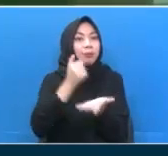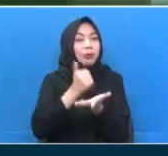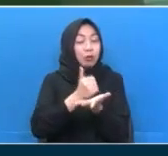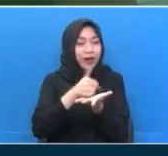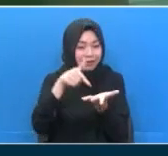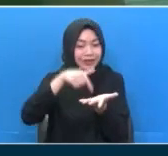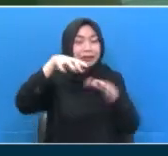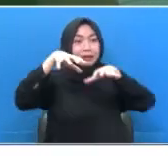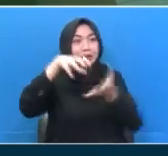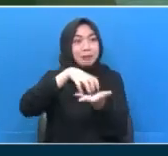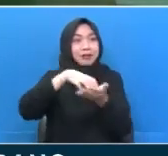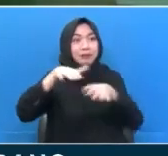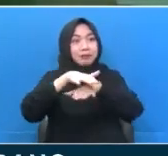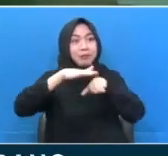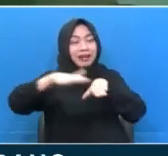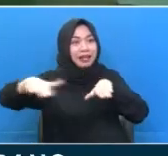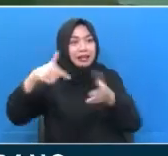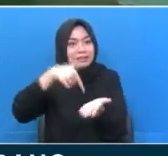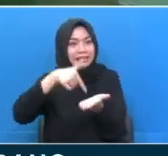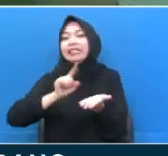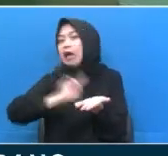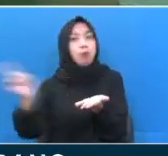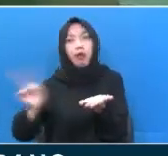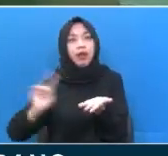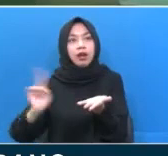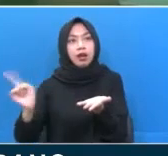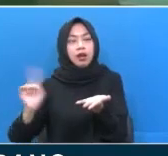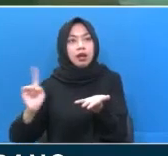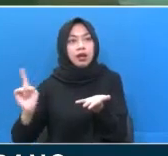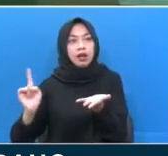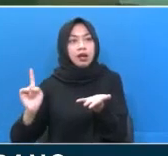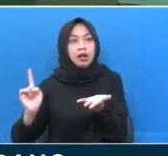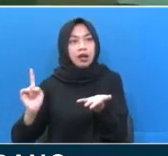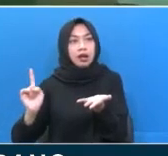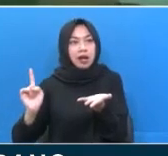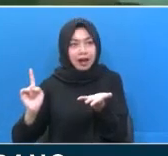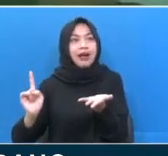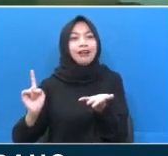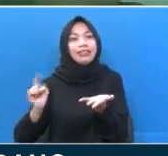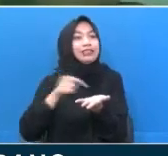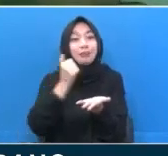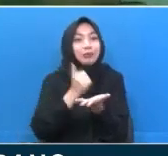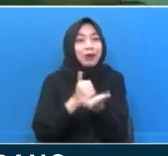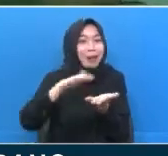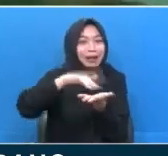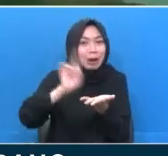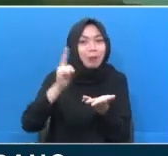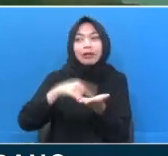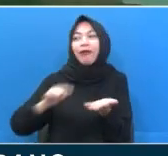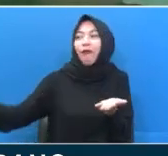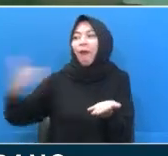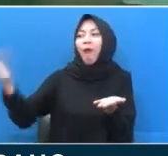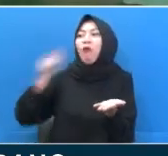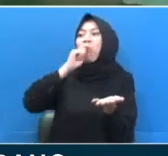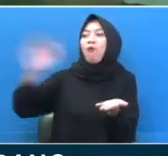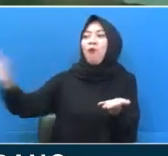Pengelola parkir yang kaitan dengan itu tidak sesuai dengan peruntukannya dipakai untuk parkir. Dan itu tidak membolehkan. Tidak